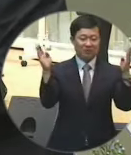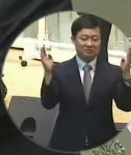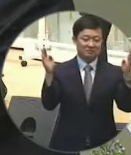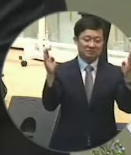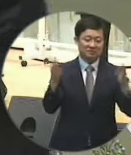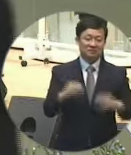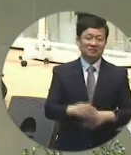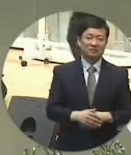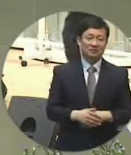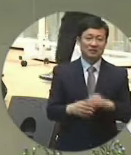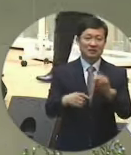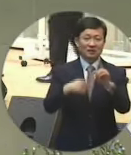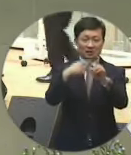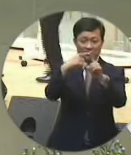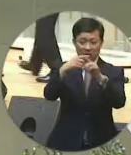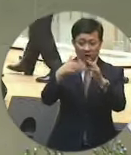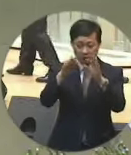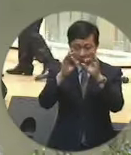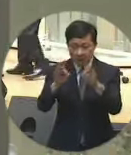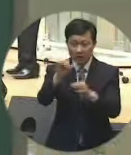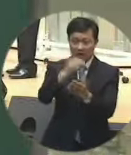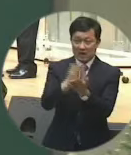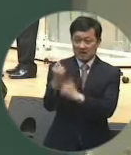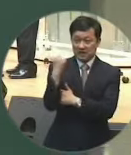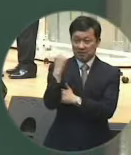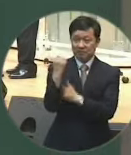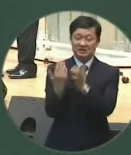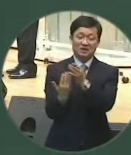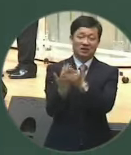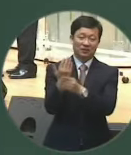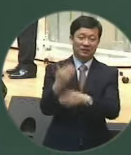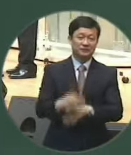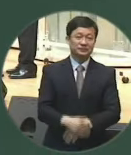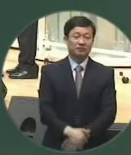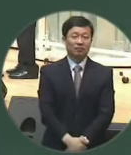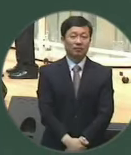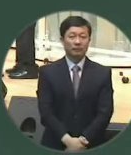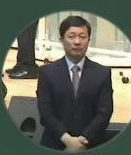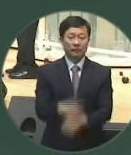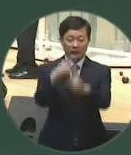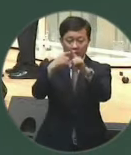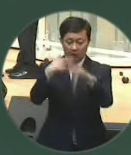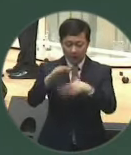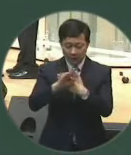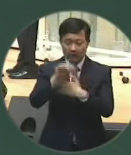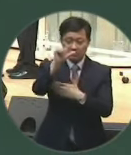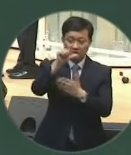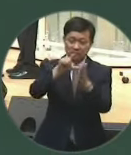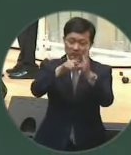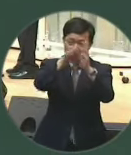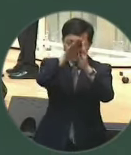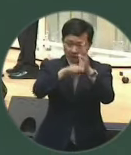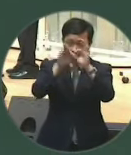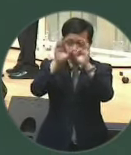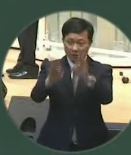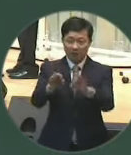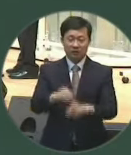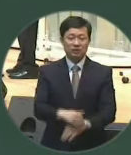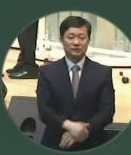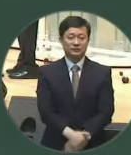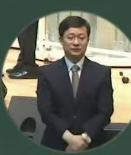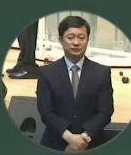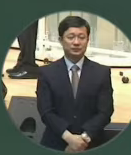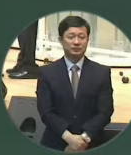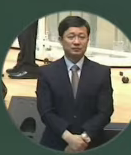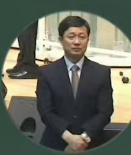And the five doors. 교회만 가면 다섯 가지 힘 생겨요. And also, every time you go to church, the five strengths. 교회만 가면 다섯 시간표 보여요. And you will be able to see the